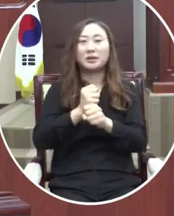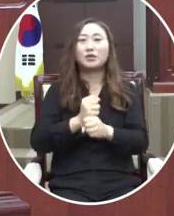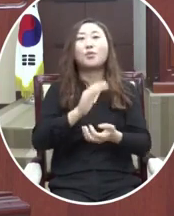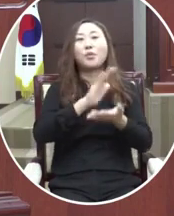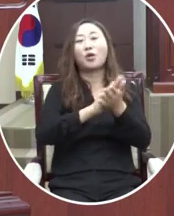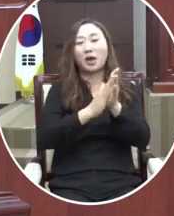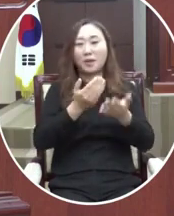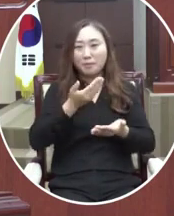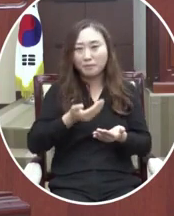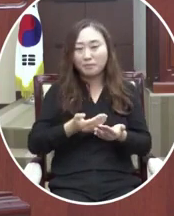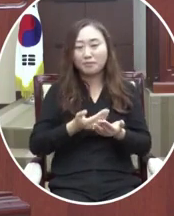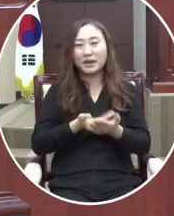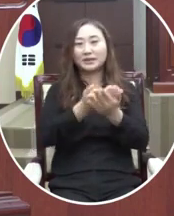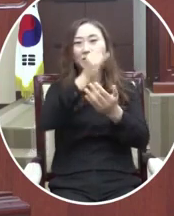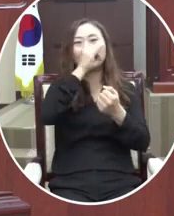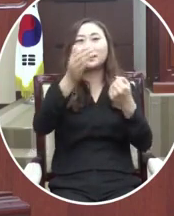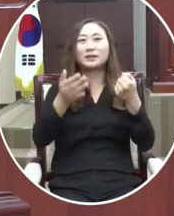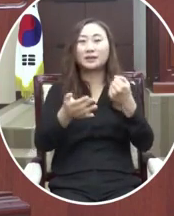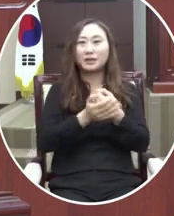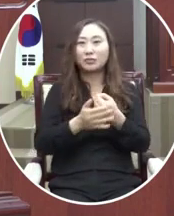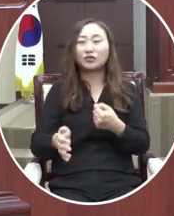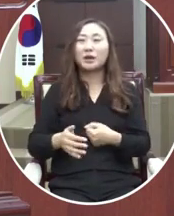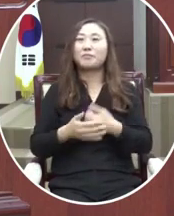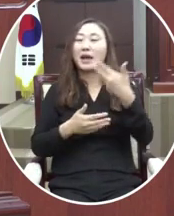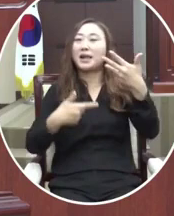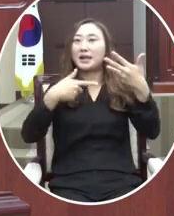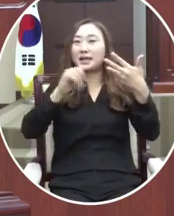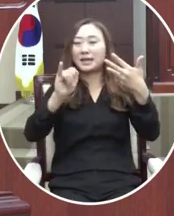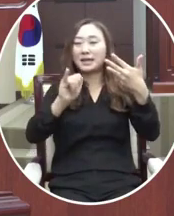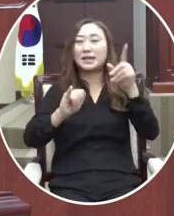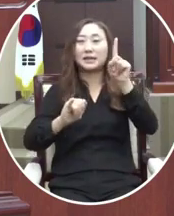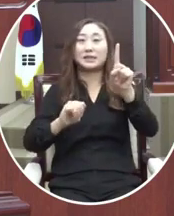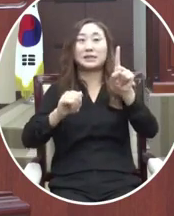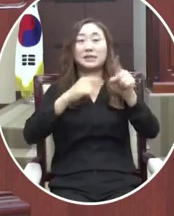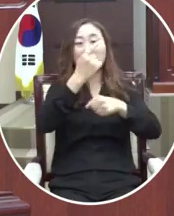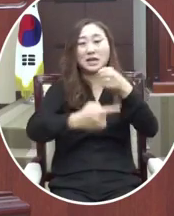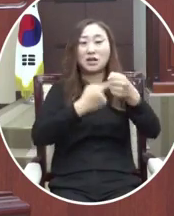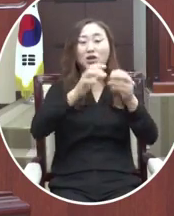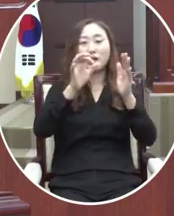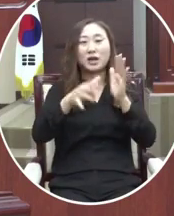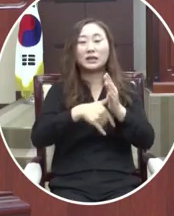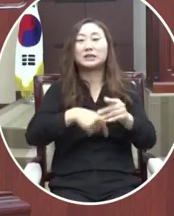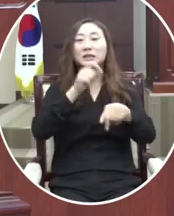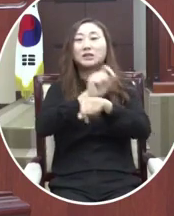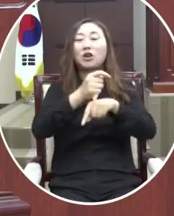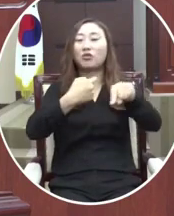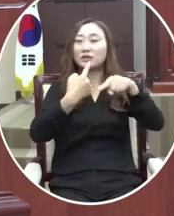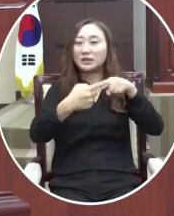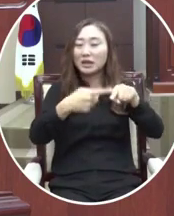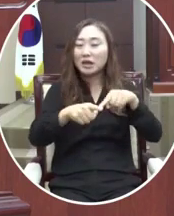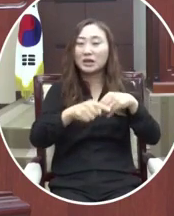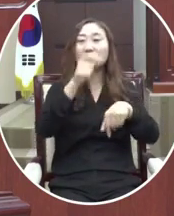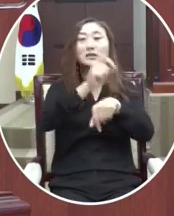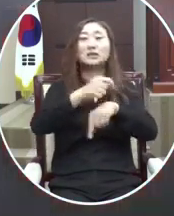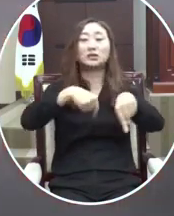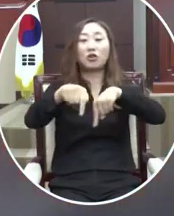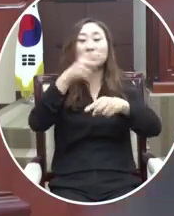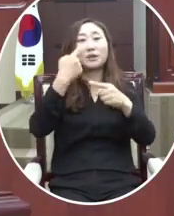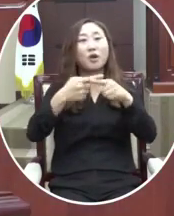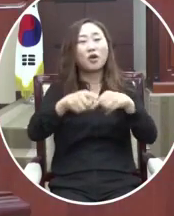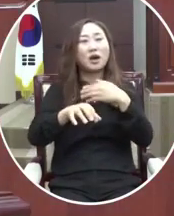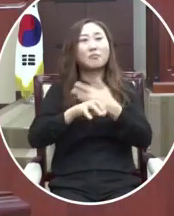변화와 발전 이기에 올 6월 민선 8기 1주년 정책 평가 여론 조사에서 8 7.5%